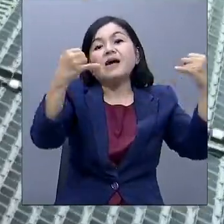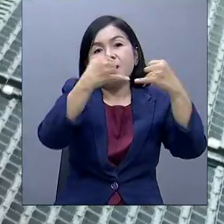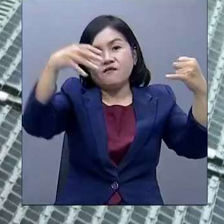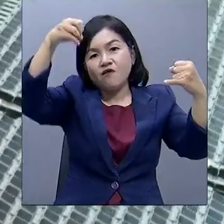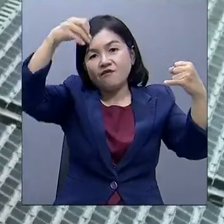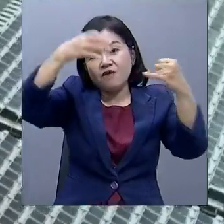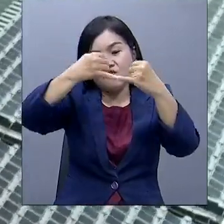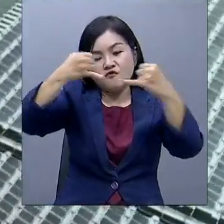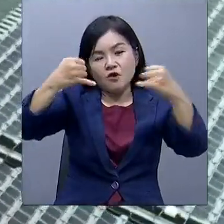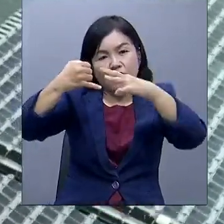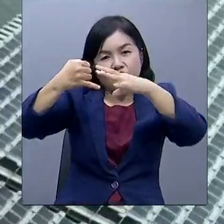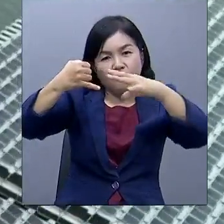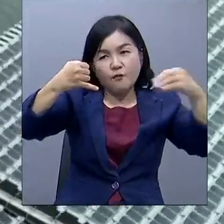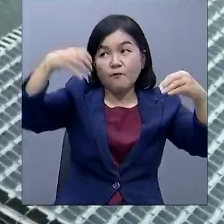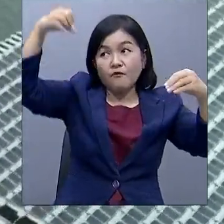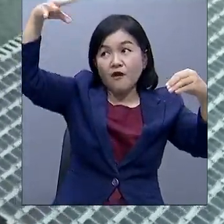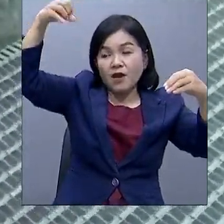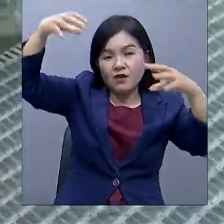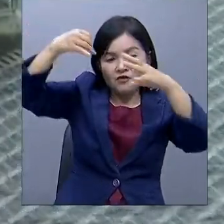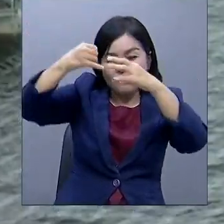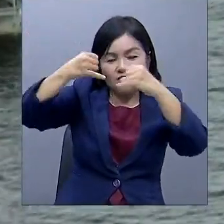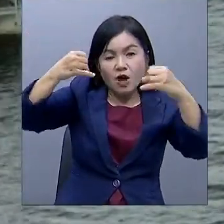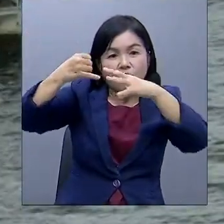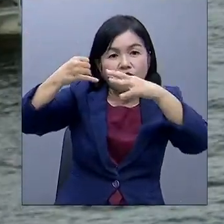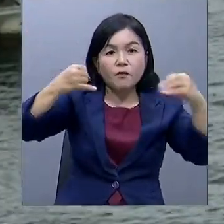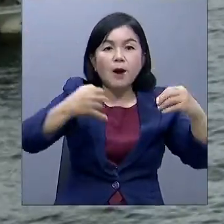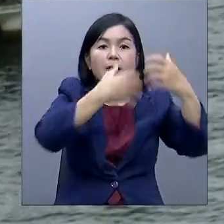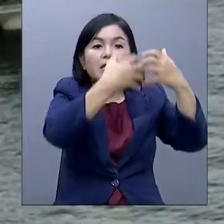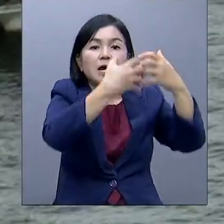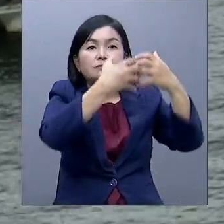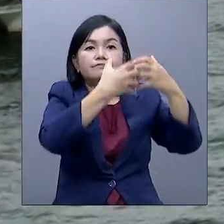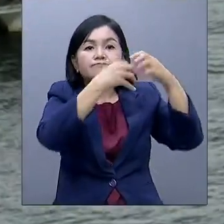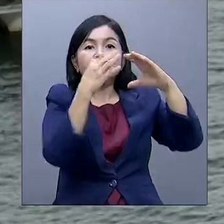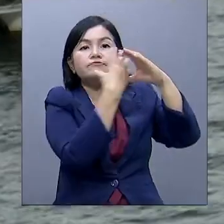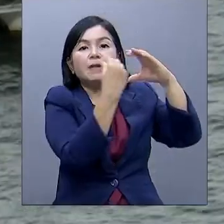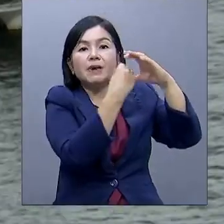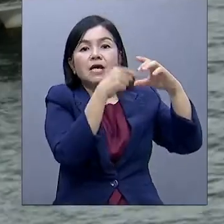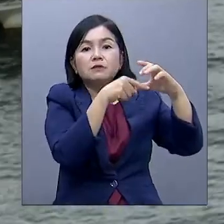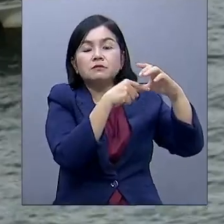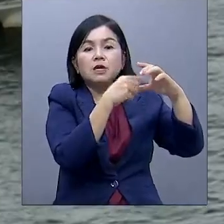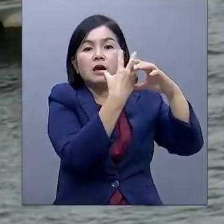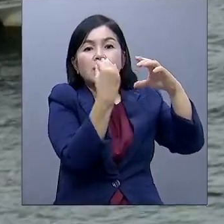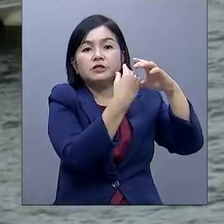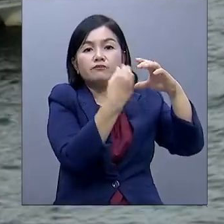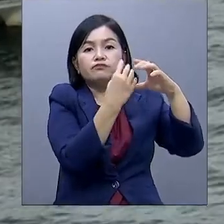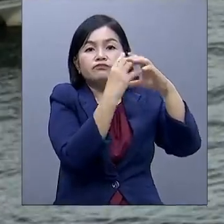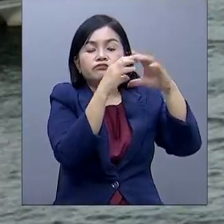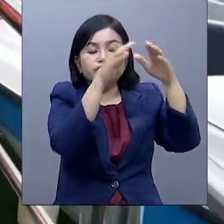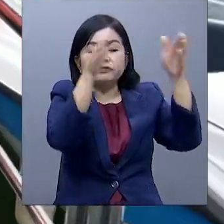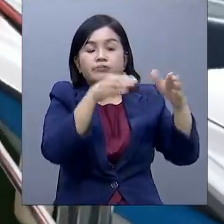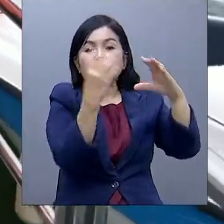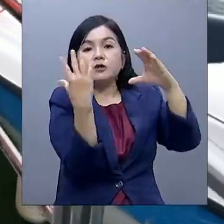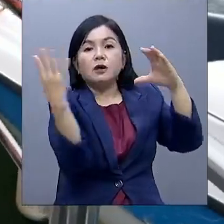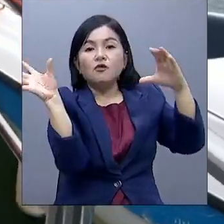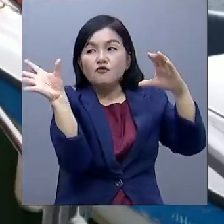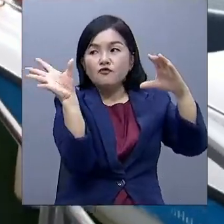แสตรงมานะครับ ครับ ก็จะมาเข้าที่เราเรียกว่าอินเวอร์เตอร์คือตัวนี้นะฮะก็คือมาที่อินเวอร์เตอร์นี่นะครับอินเวอร์เตอร์เนี่ยก็จะ